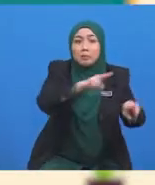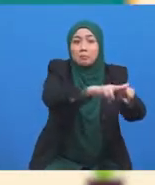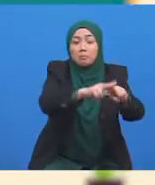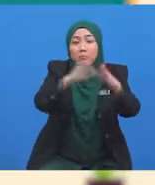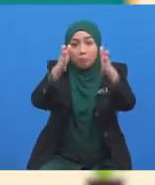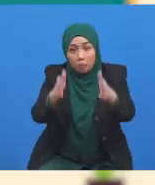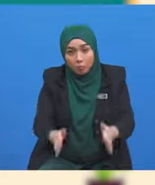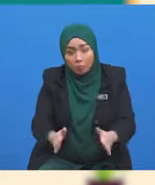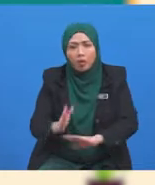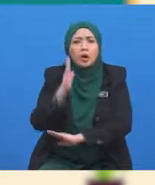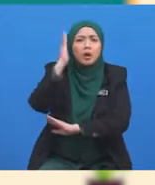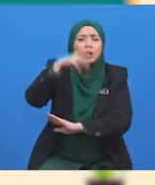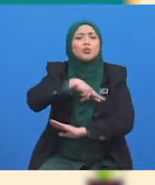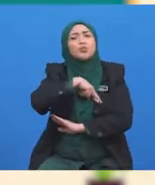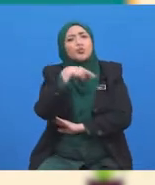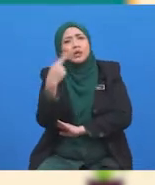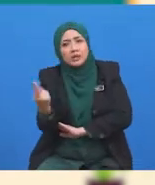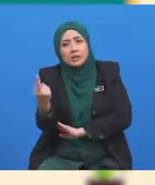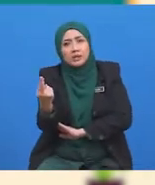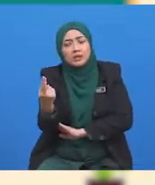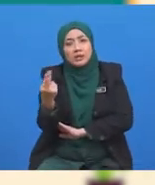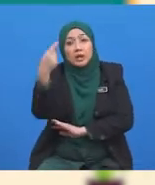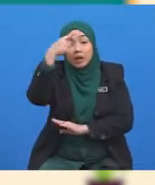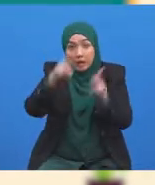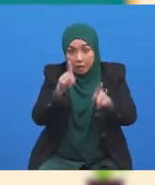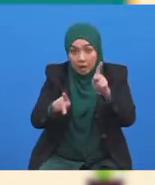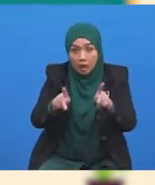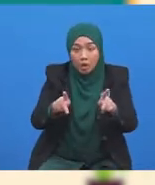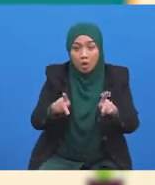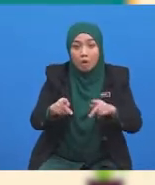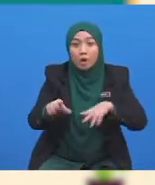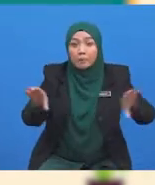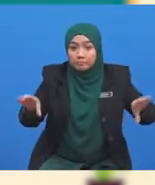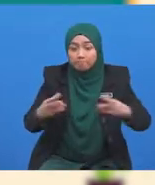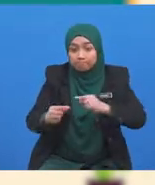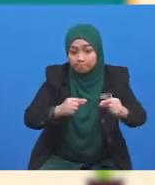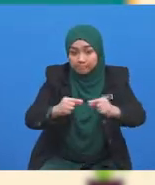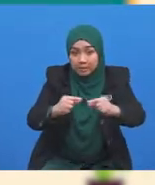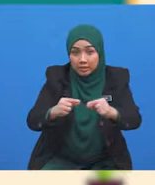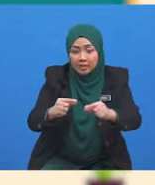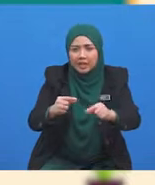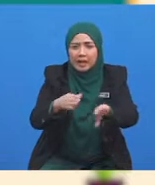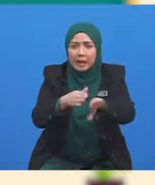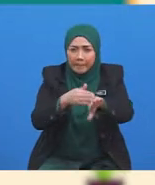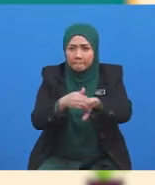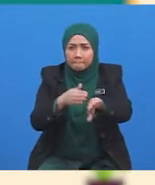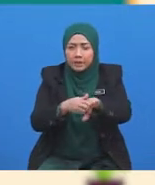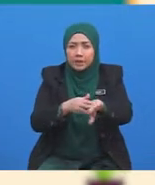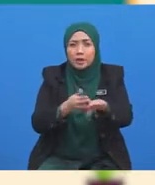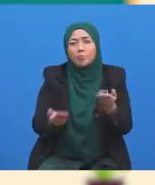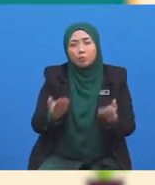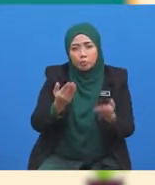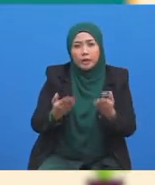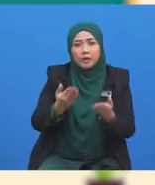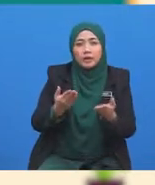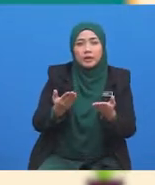kerugian. Sekiranya gerakan jisim yang berlaku secara perlahan, mungkin akan menyebabkan kerosakan yang kecil